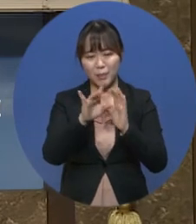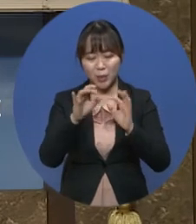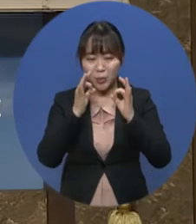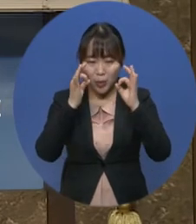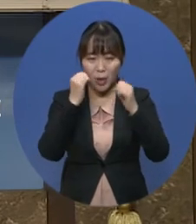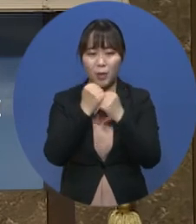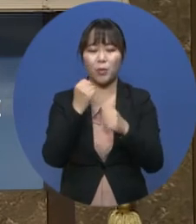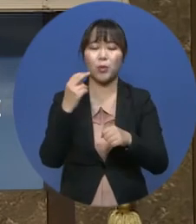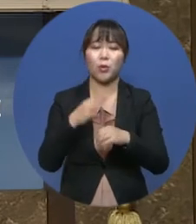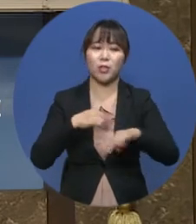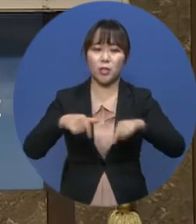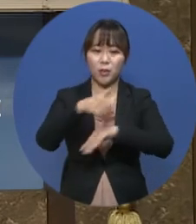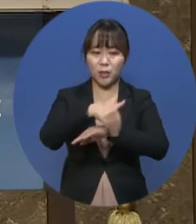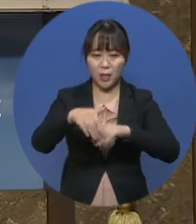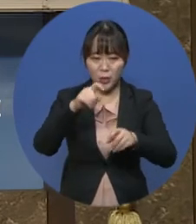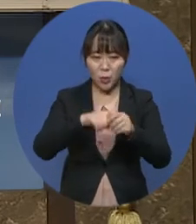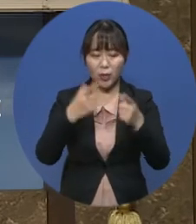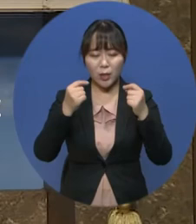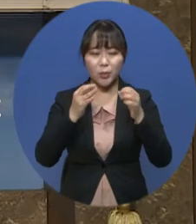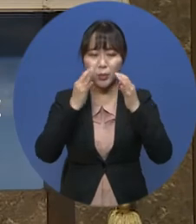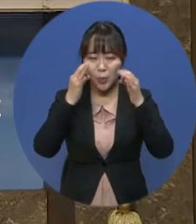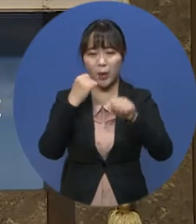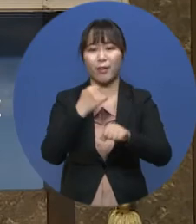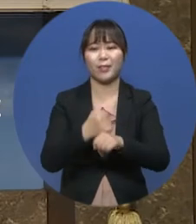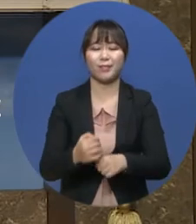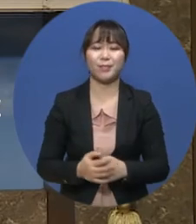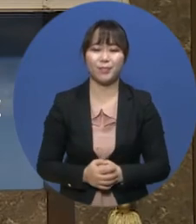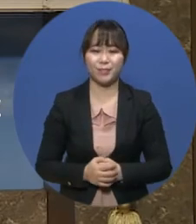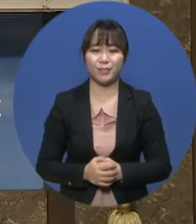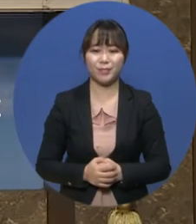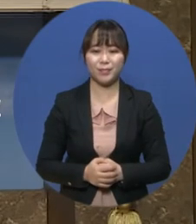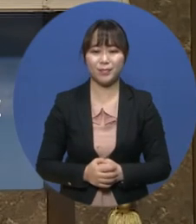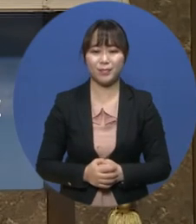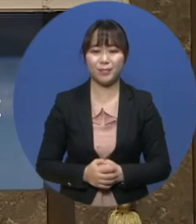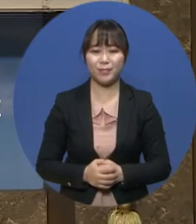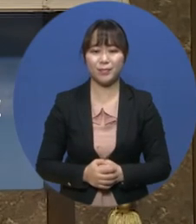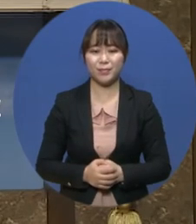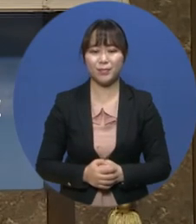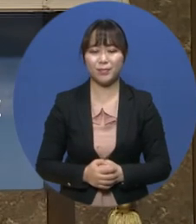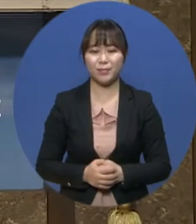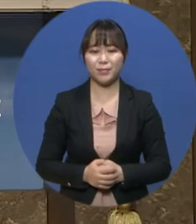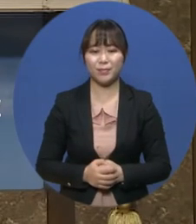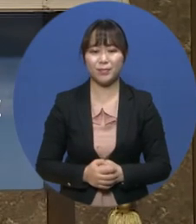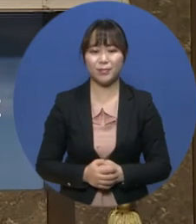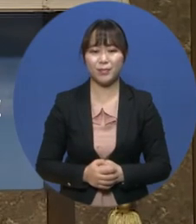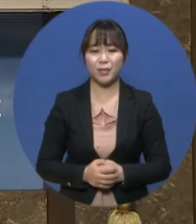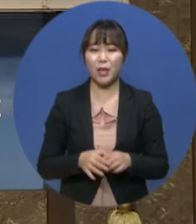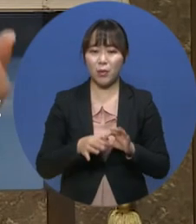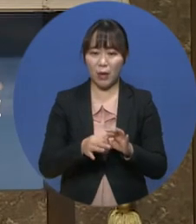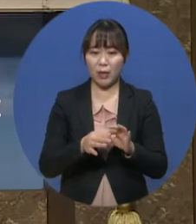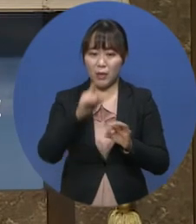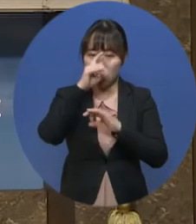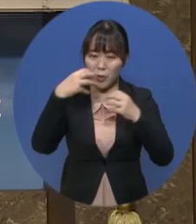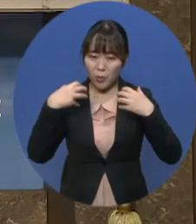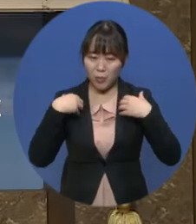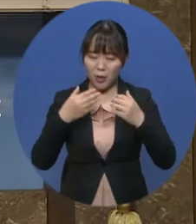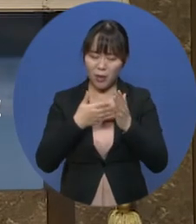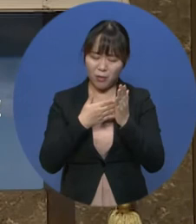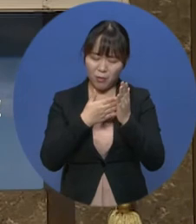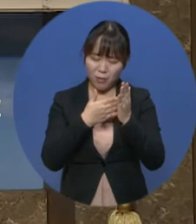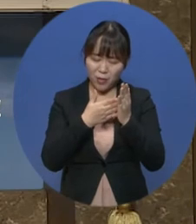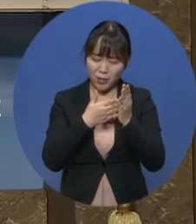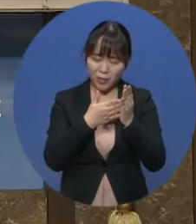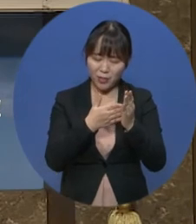정책적으로 또 그런 노력을 하겠습니다 그래서 관계 당국에 에